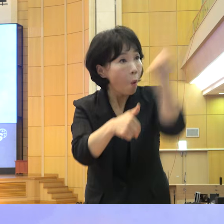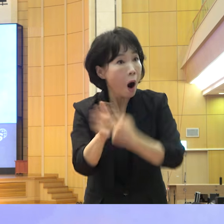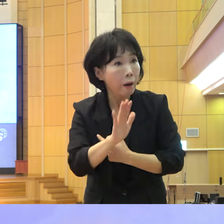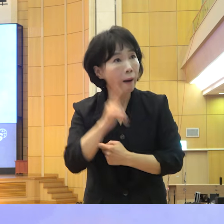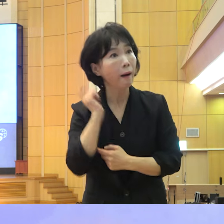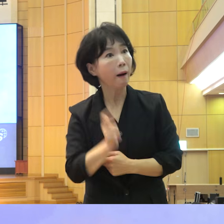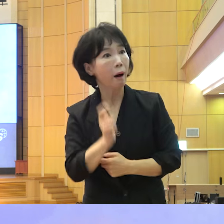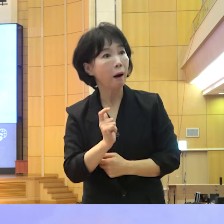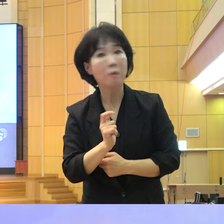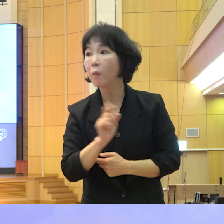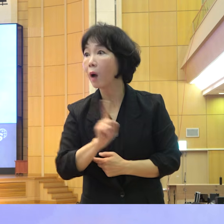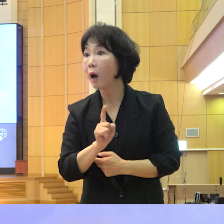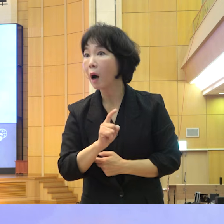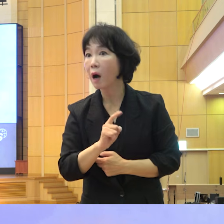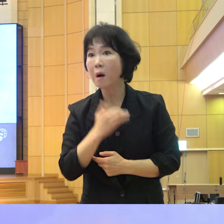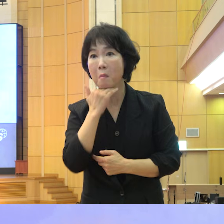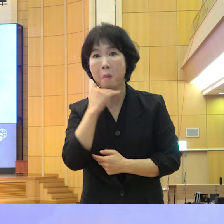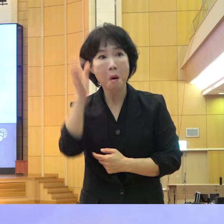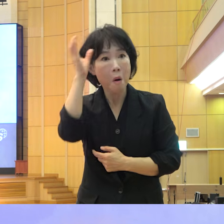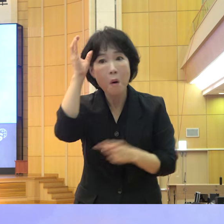이슬방울 하나도 없는데,